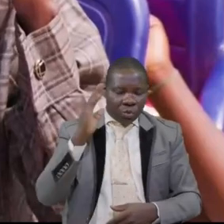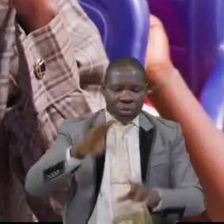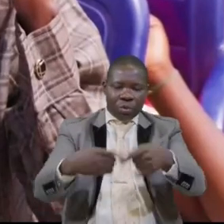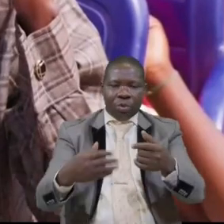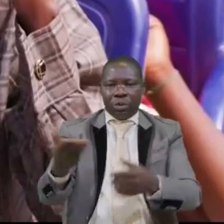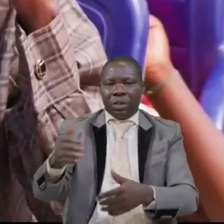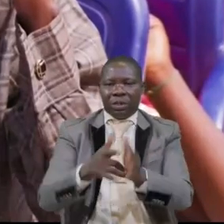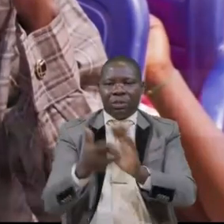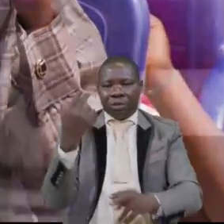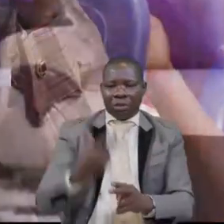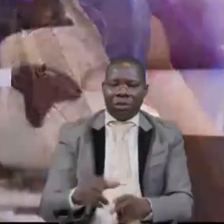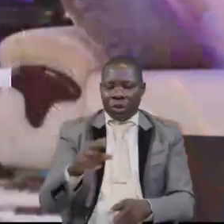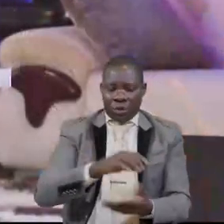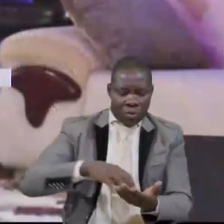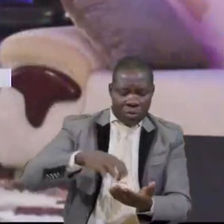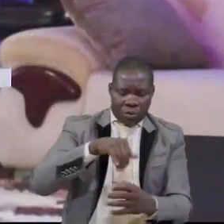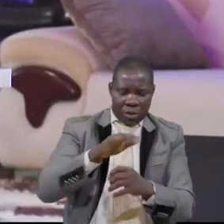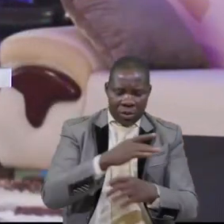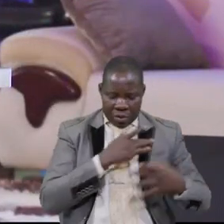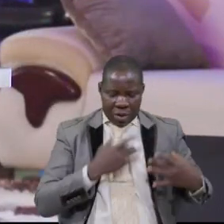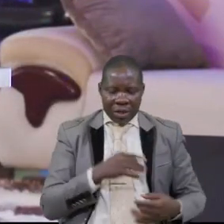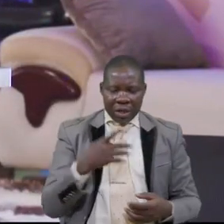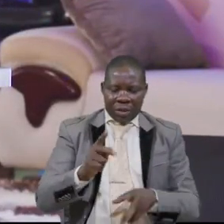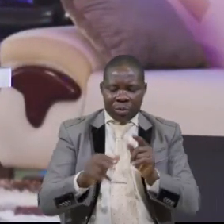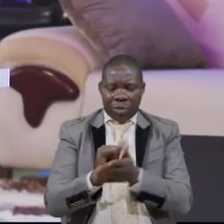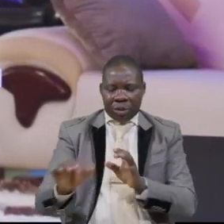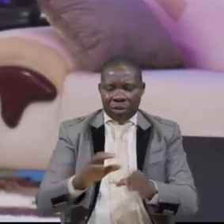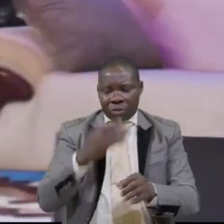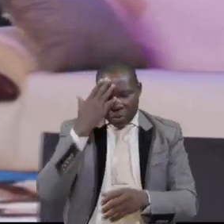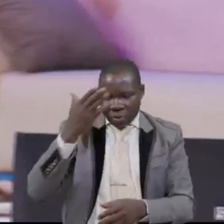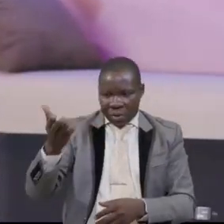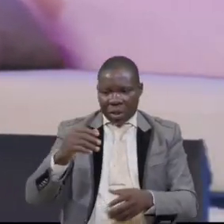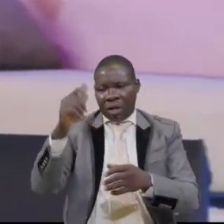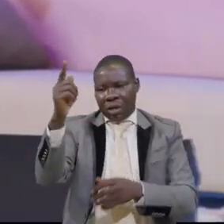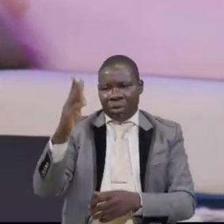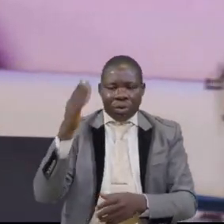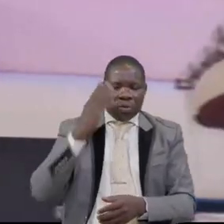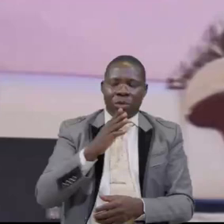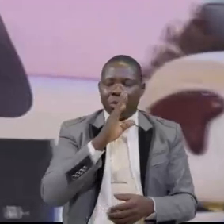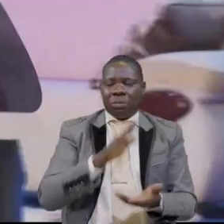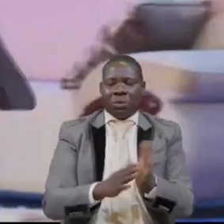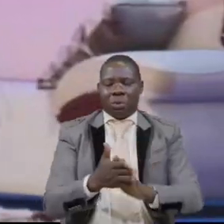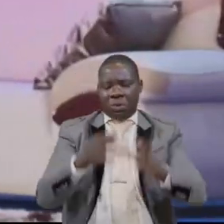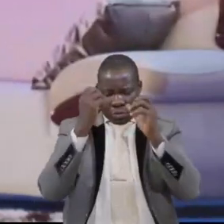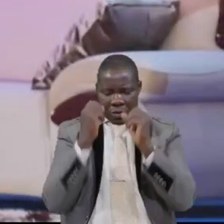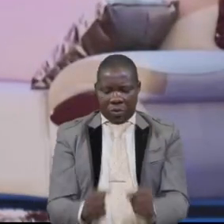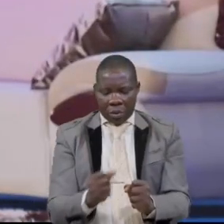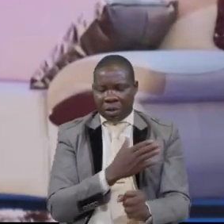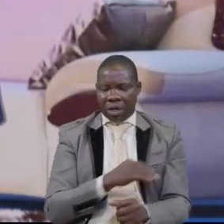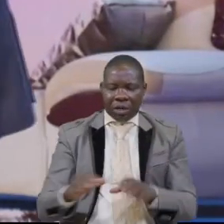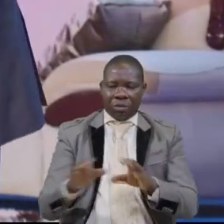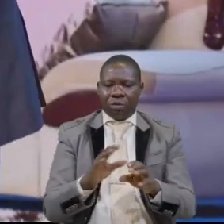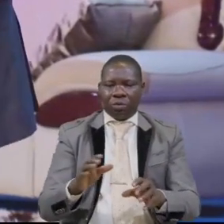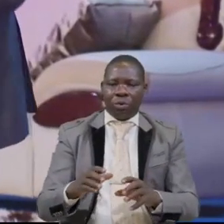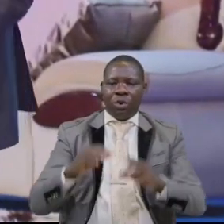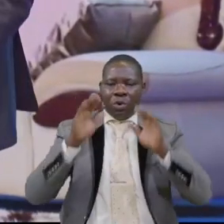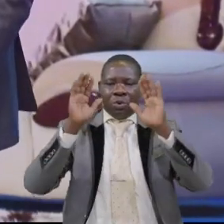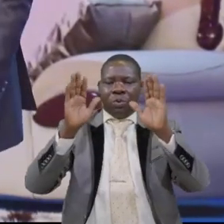cœur. Ceux qui connaissent leur Dieu, ils seront forts et feront des exploits.